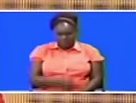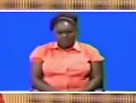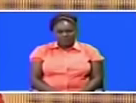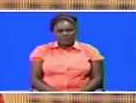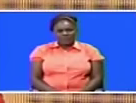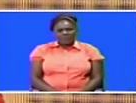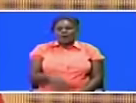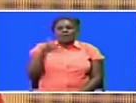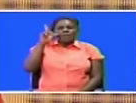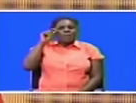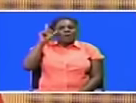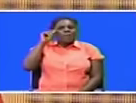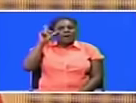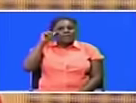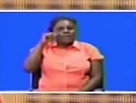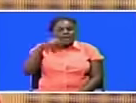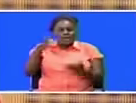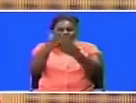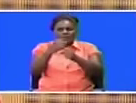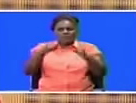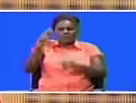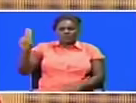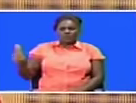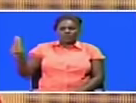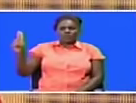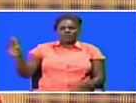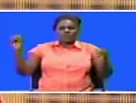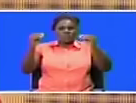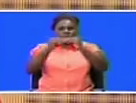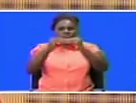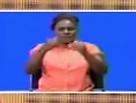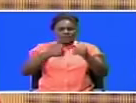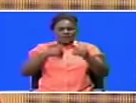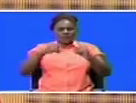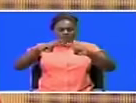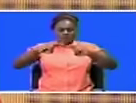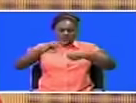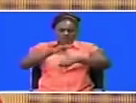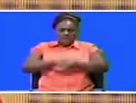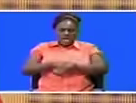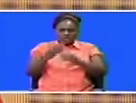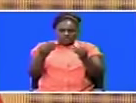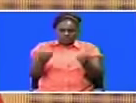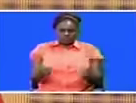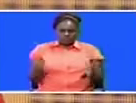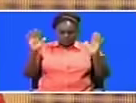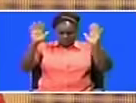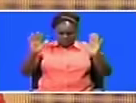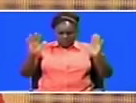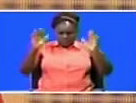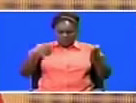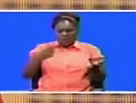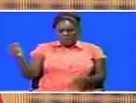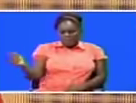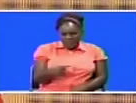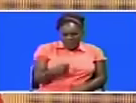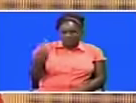telek huka mombasa Sasa ambo rais uhuru kenyatta yuko mk katika kuta afa sulu Ya mgo wa madaket humu